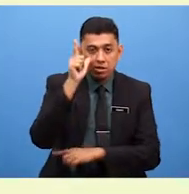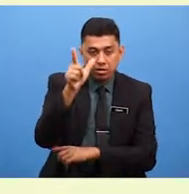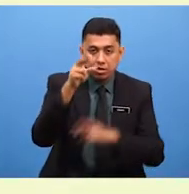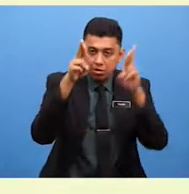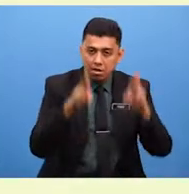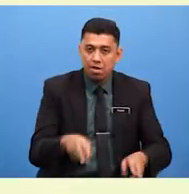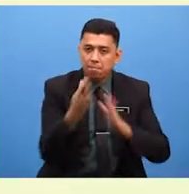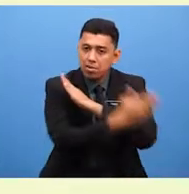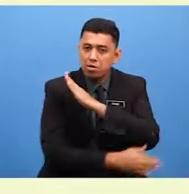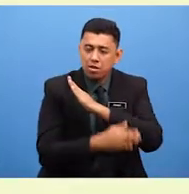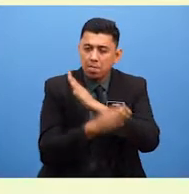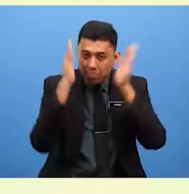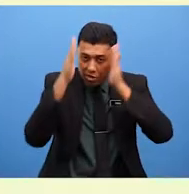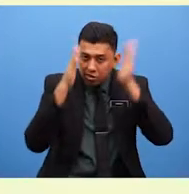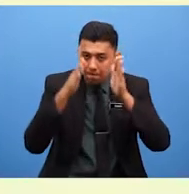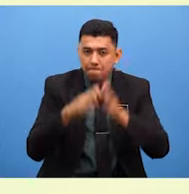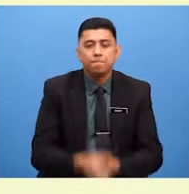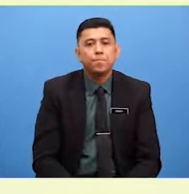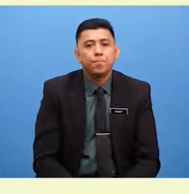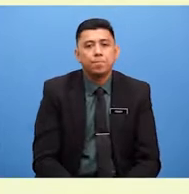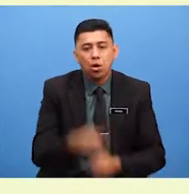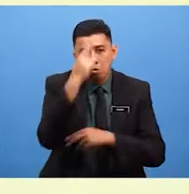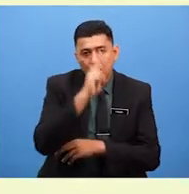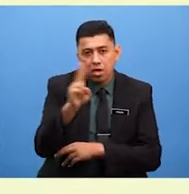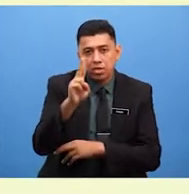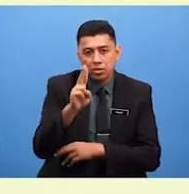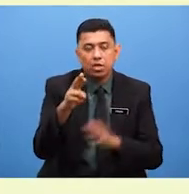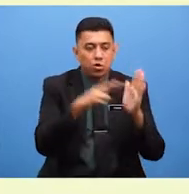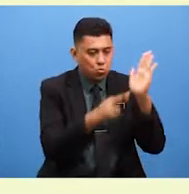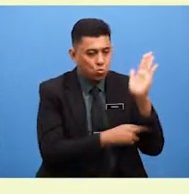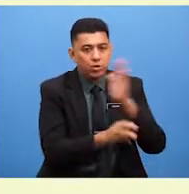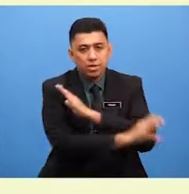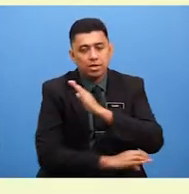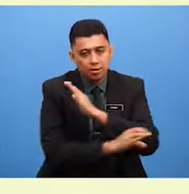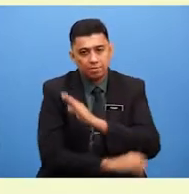melihat rakyat Malaysia menghormati rukun negara.